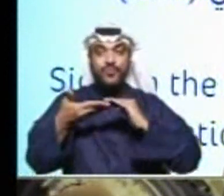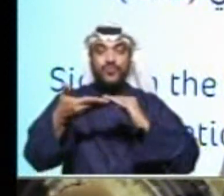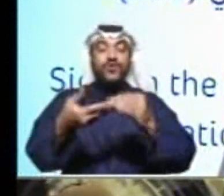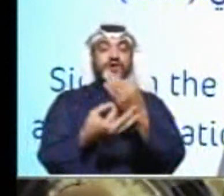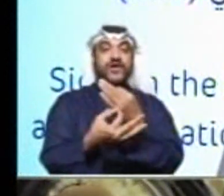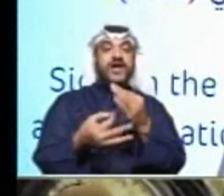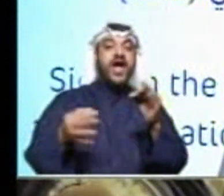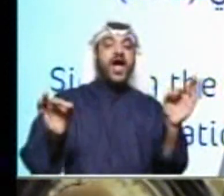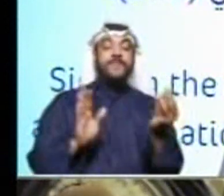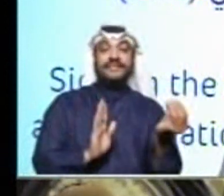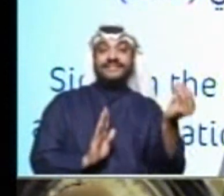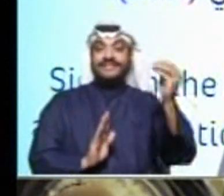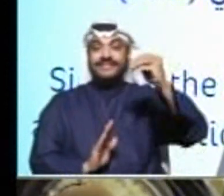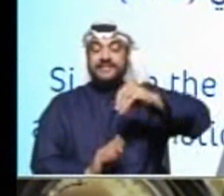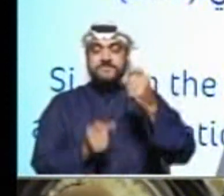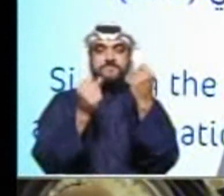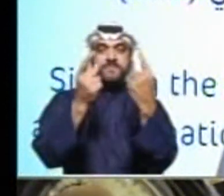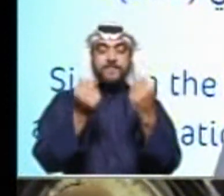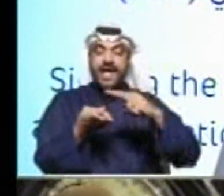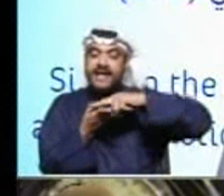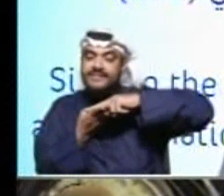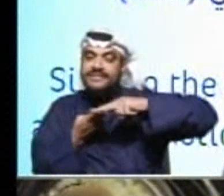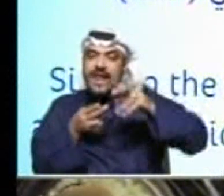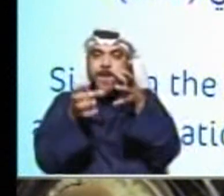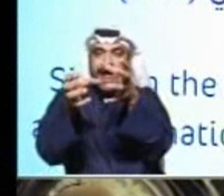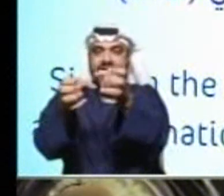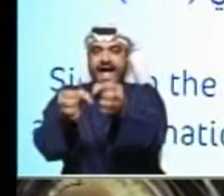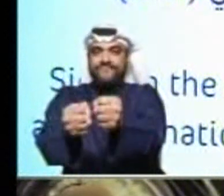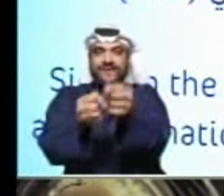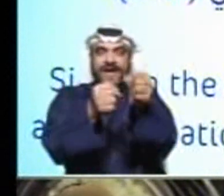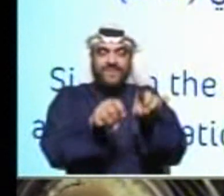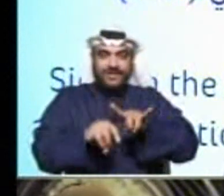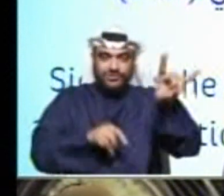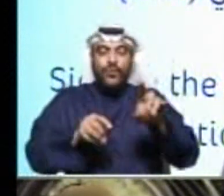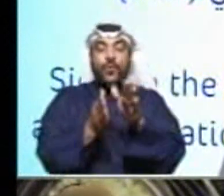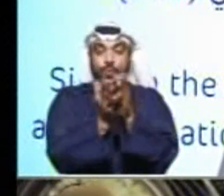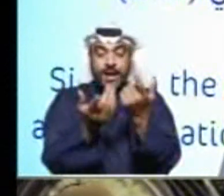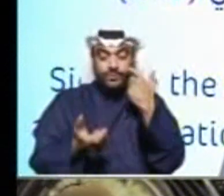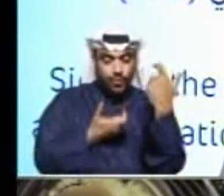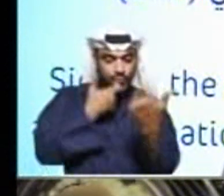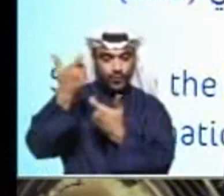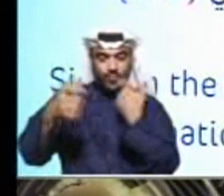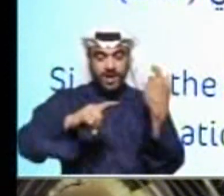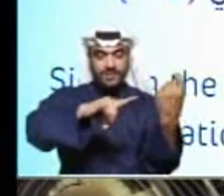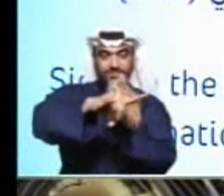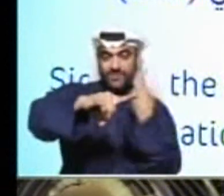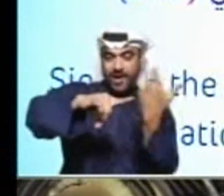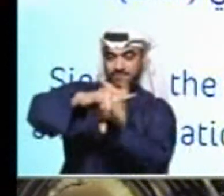الأرضية لتعزيز جوهر السلامة والتدقيق السلامة والتدقيق